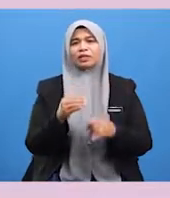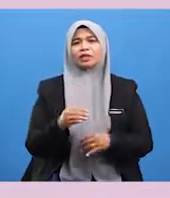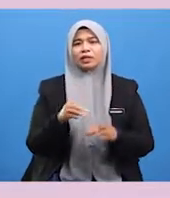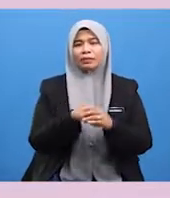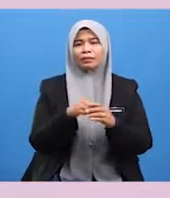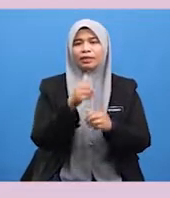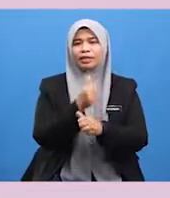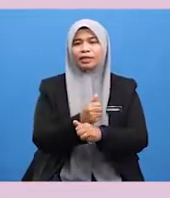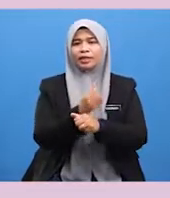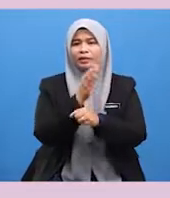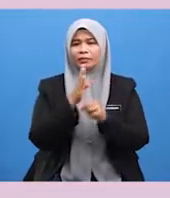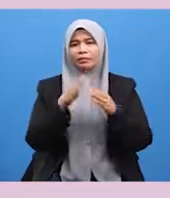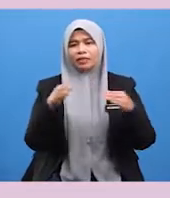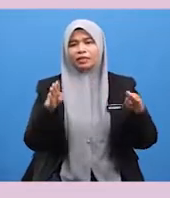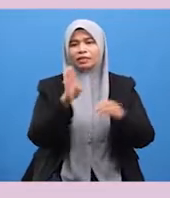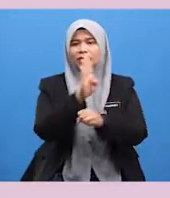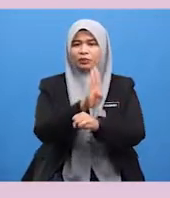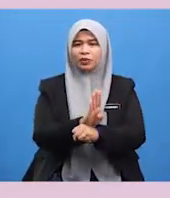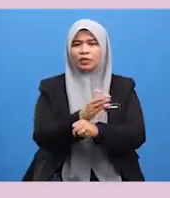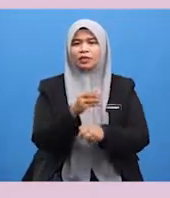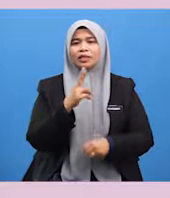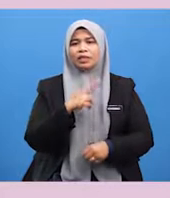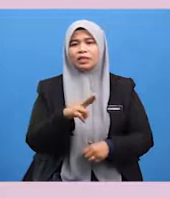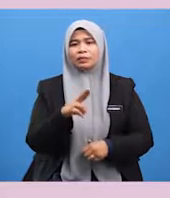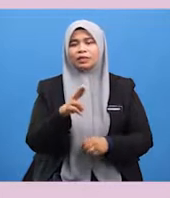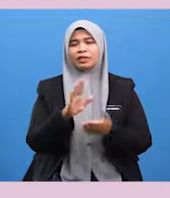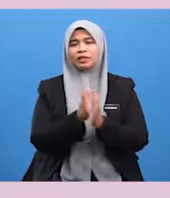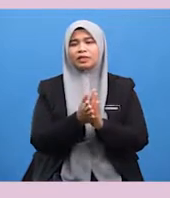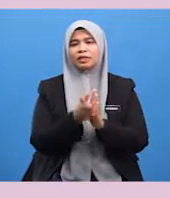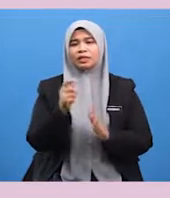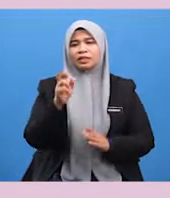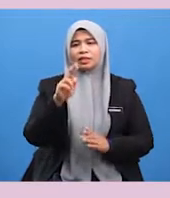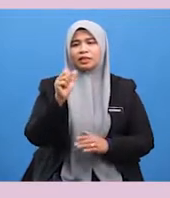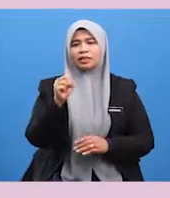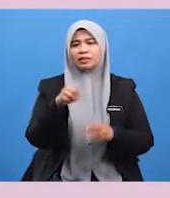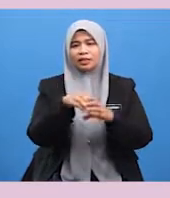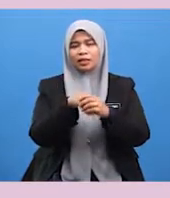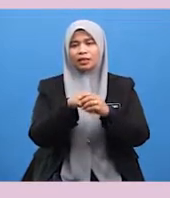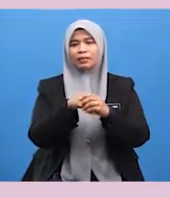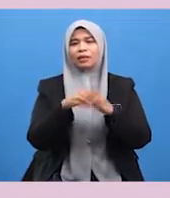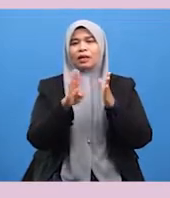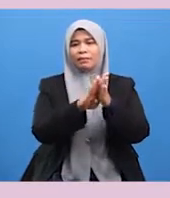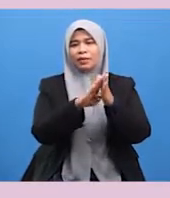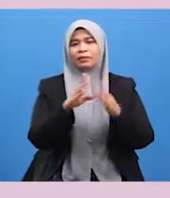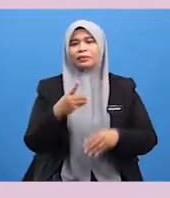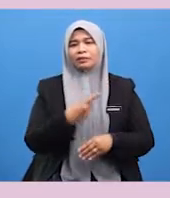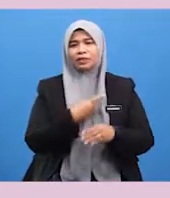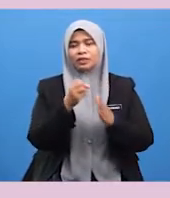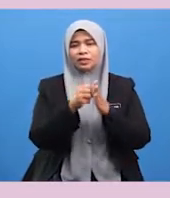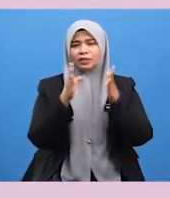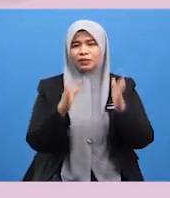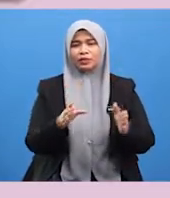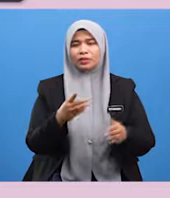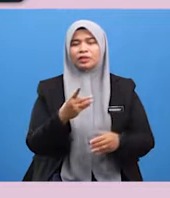dan agama yang menjadi teras dan lambang kepribadian seseorang individu atau bangsa.